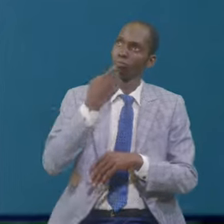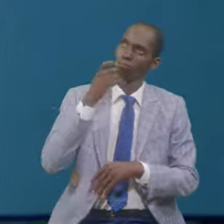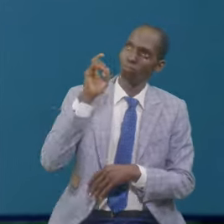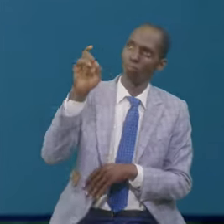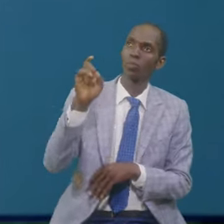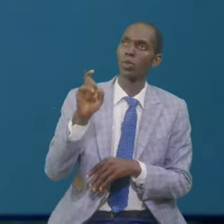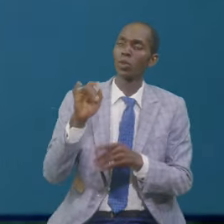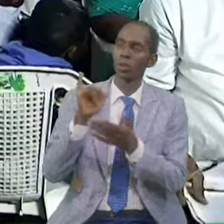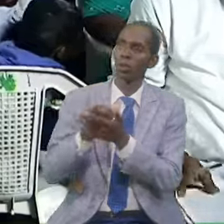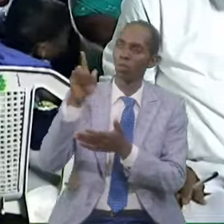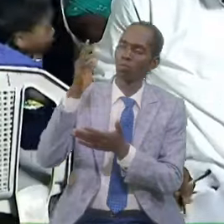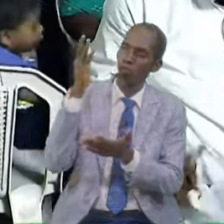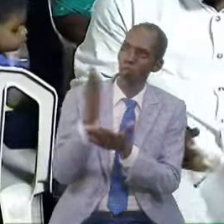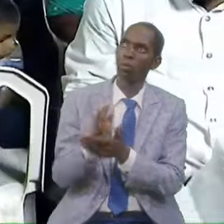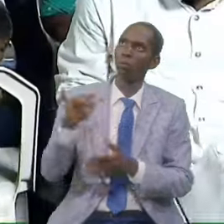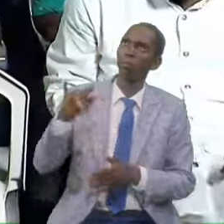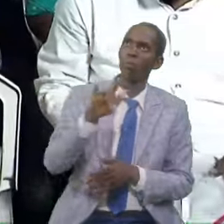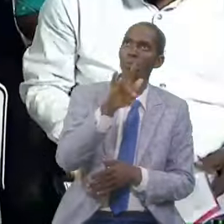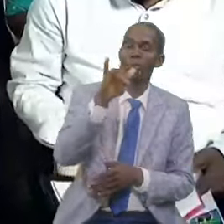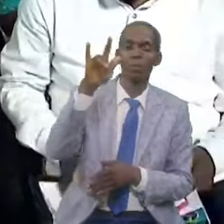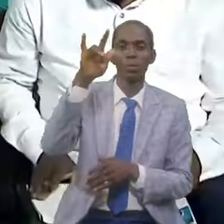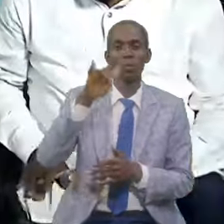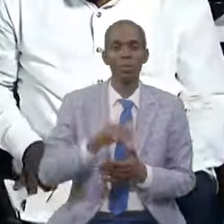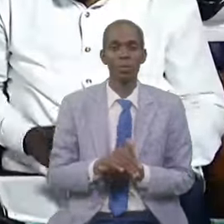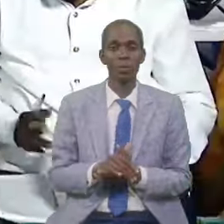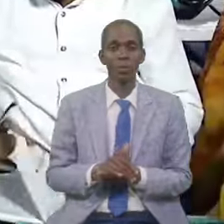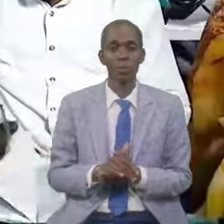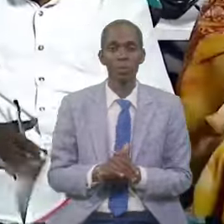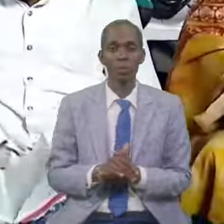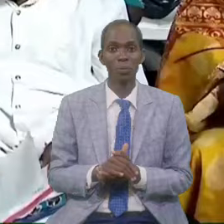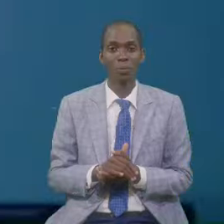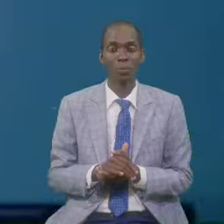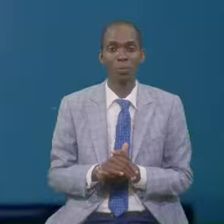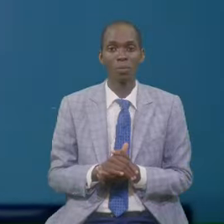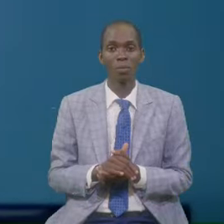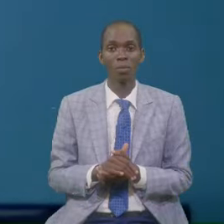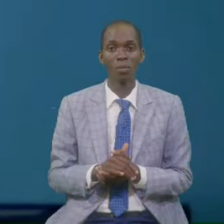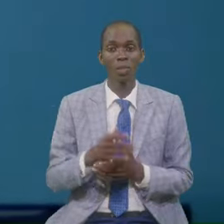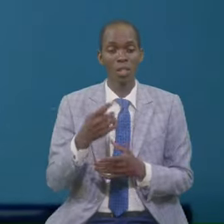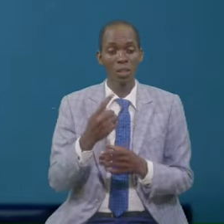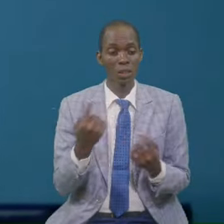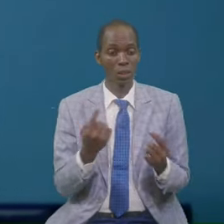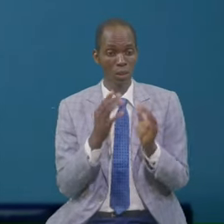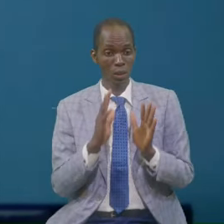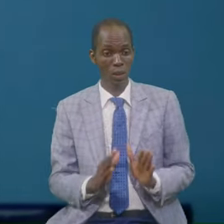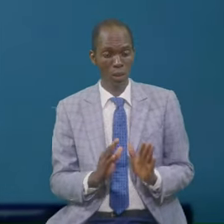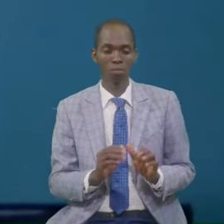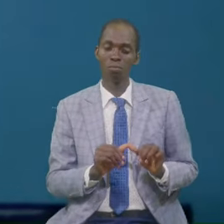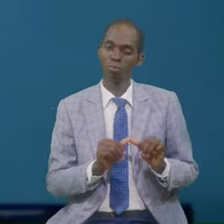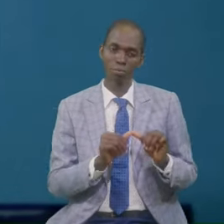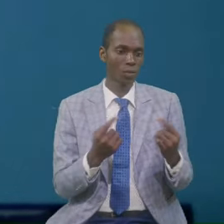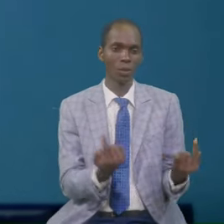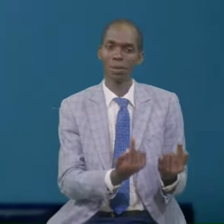fly not. మీరే మాత్రం ఎగరకూడదని వాటికి చెప్తే. The sinner sins. అలాగే పాపం